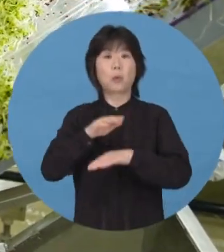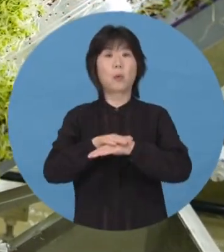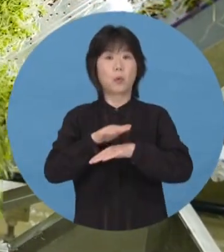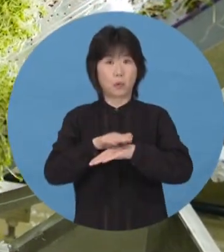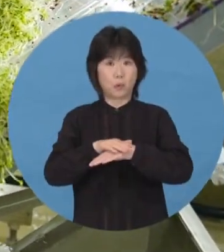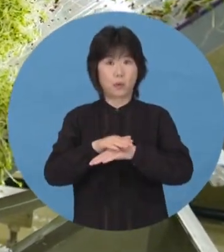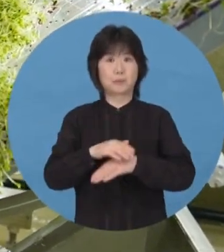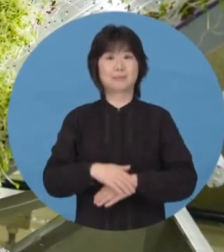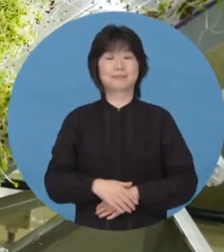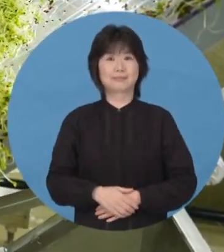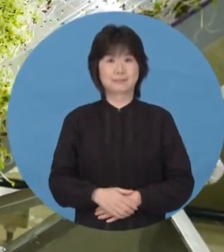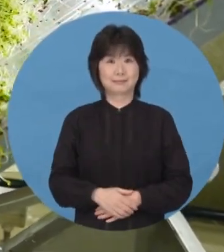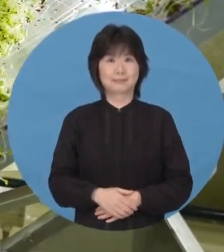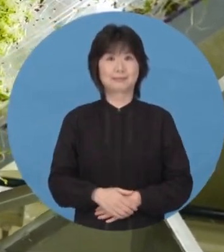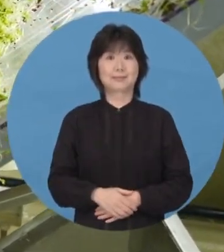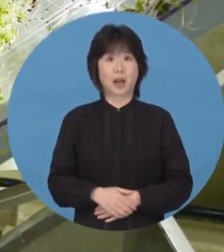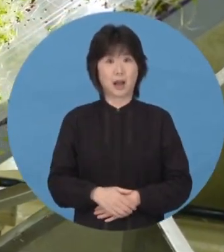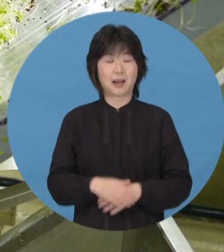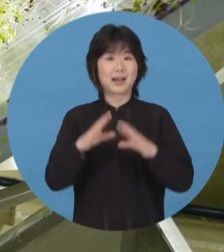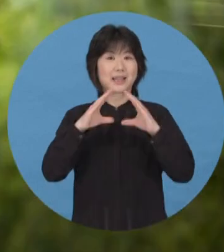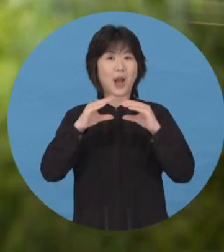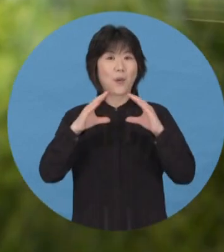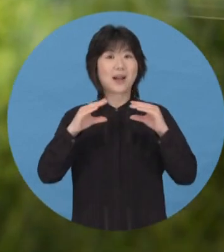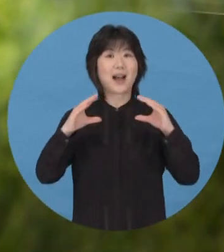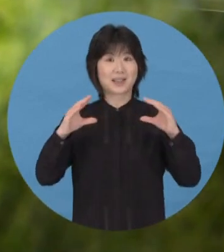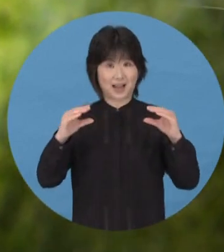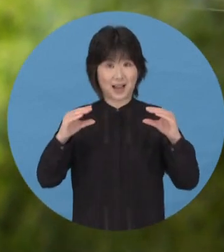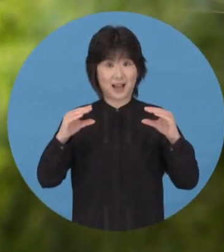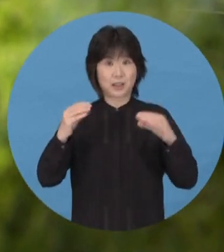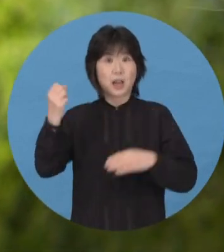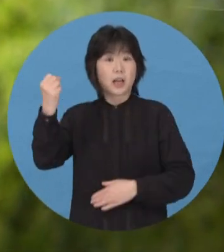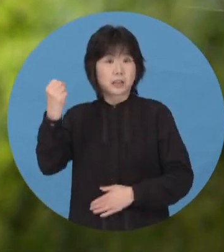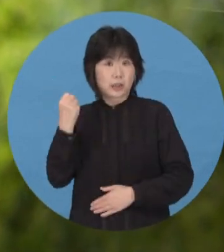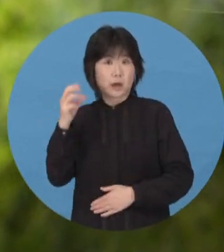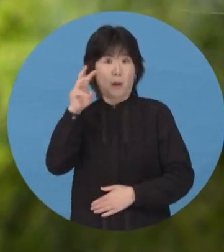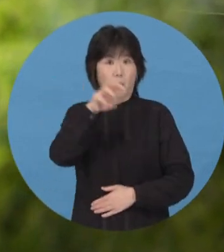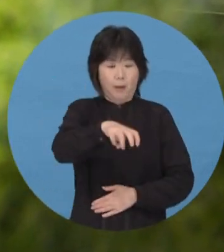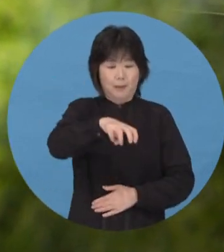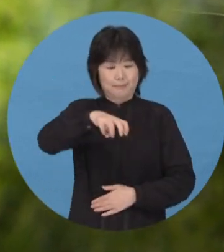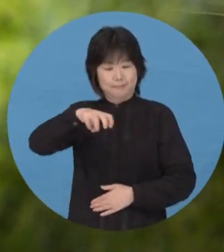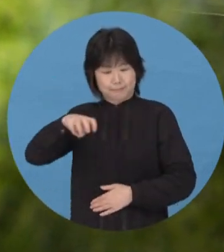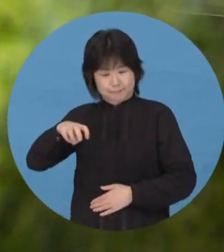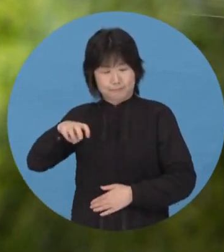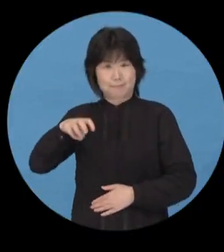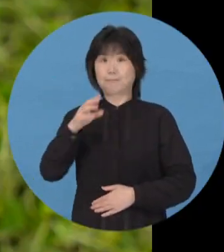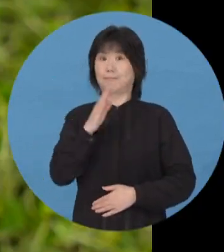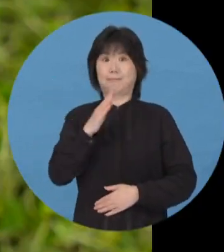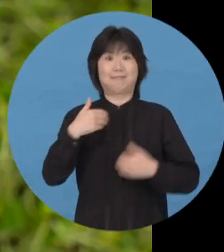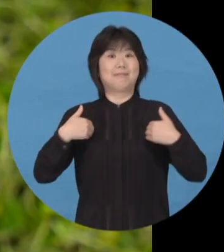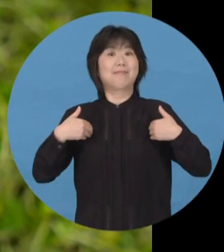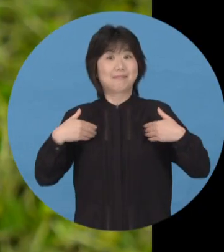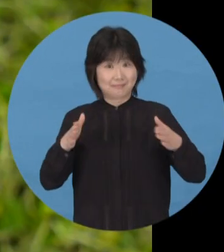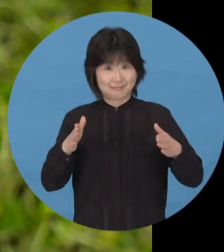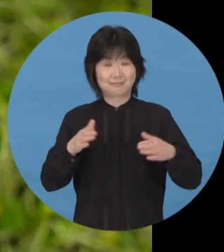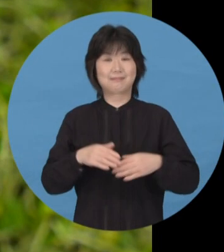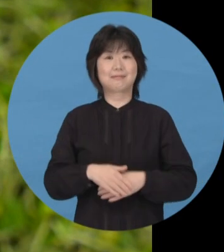。 わー、はい、柔らかい。あまり力加えなくても全然いいですね。 そうですね、うん、